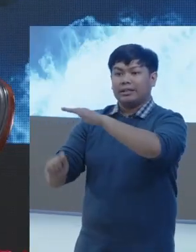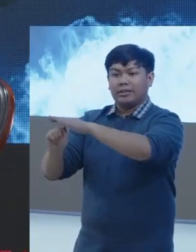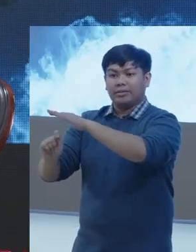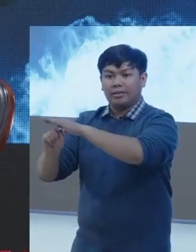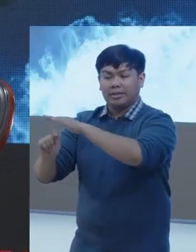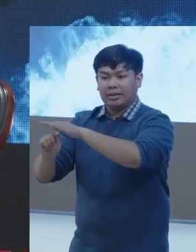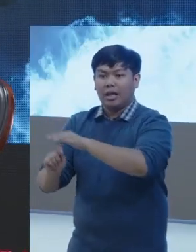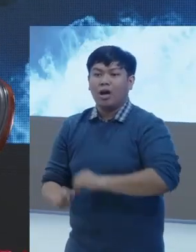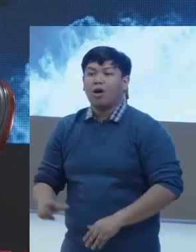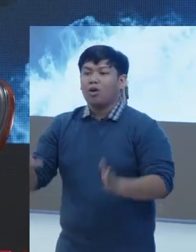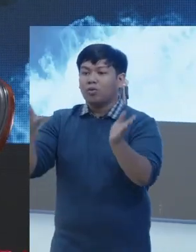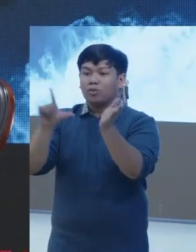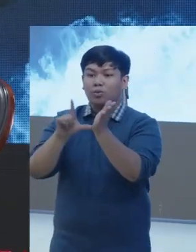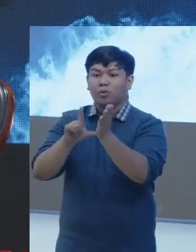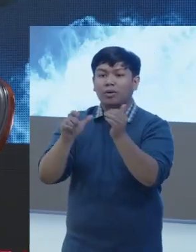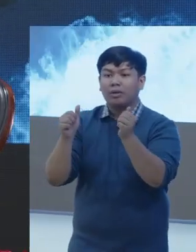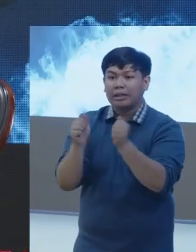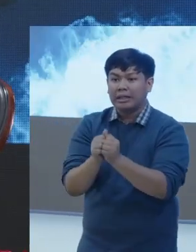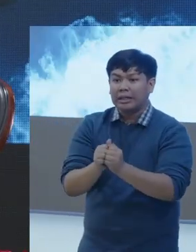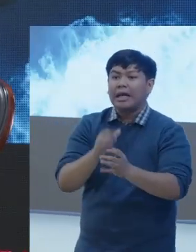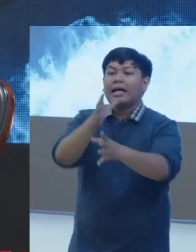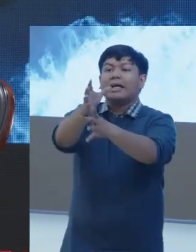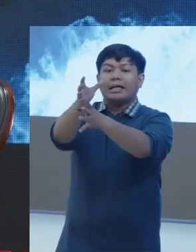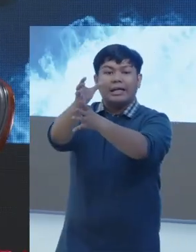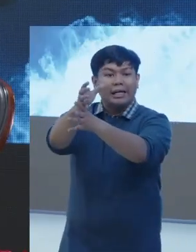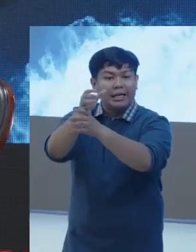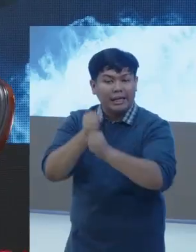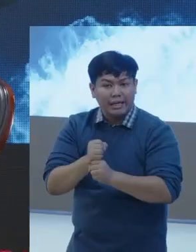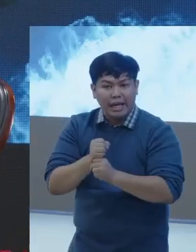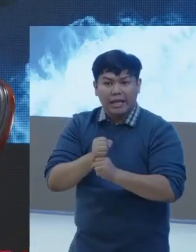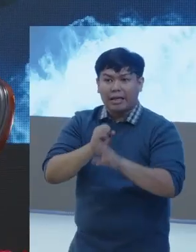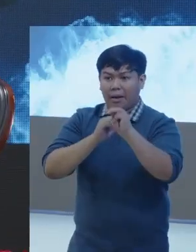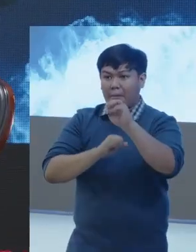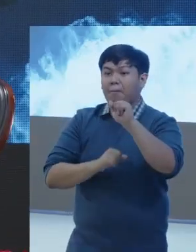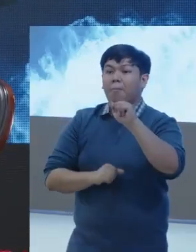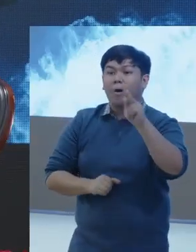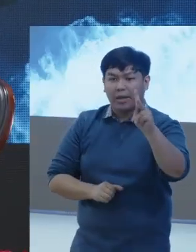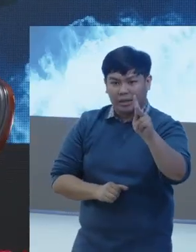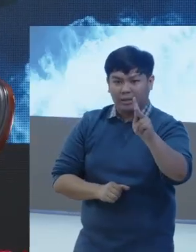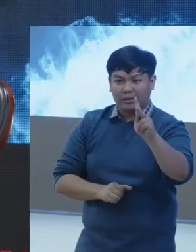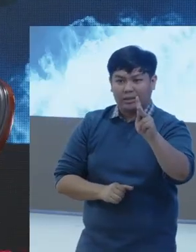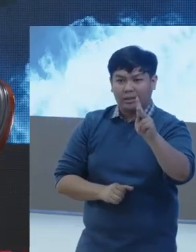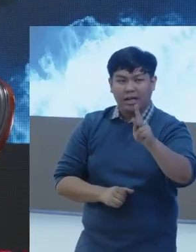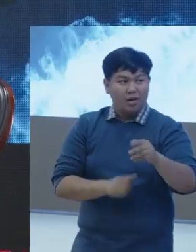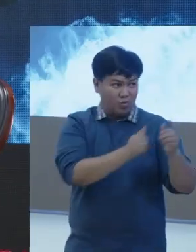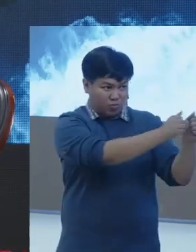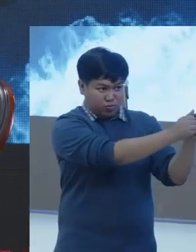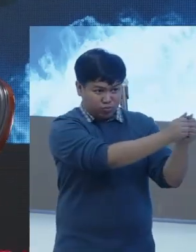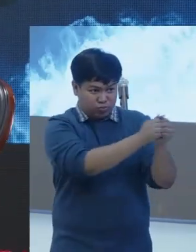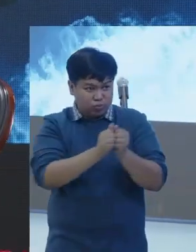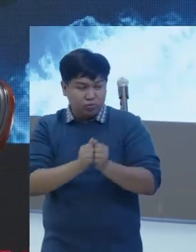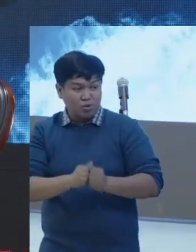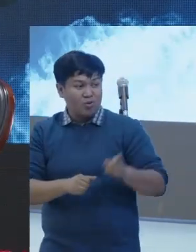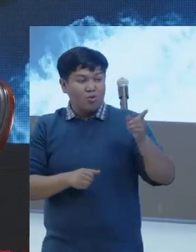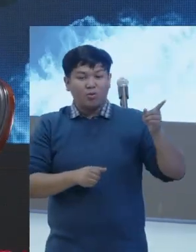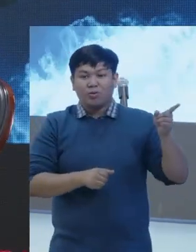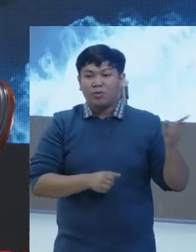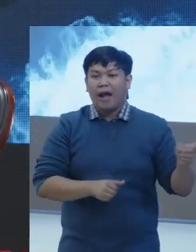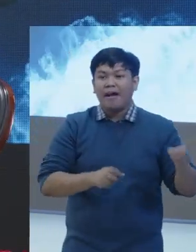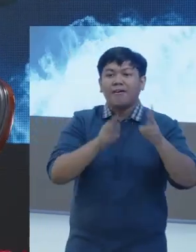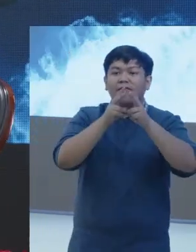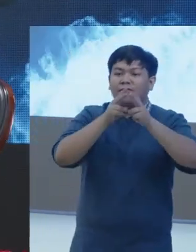alone is with me. Get Mark, si John Mark po yun, and bring him with you, for he is